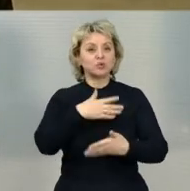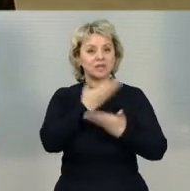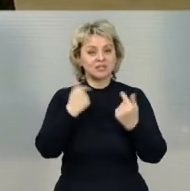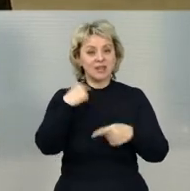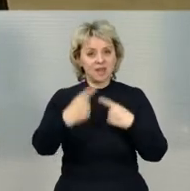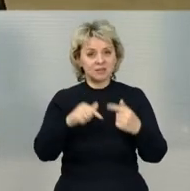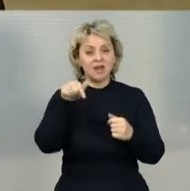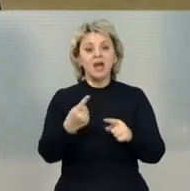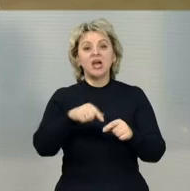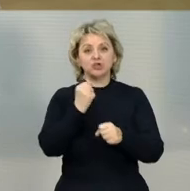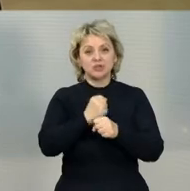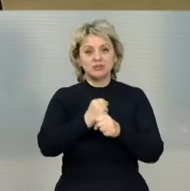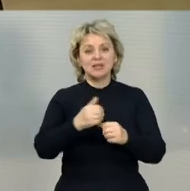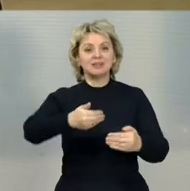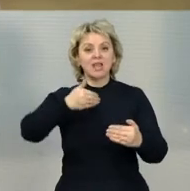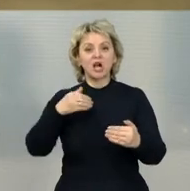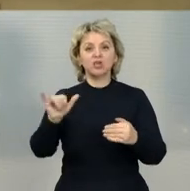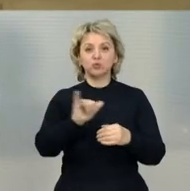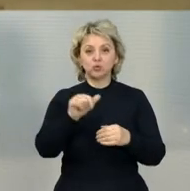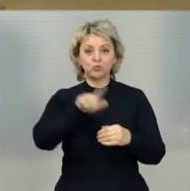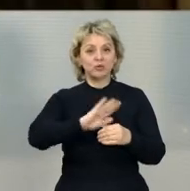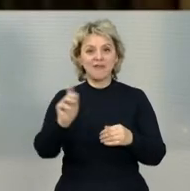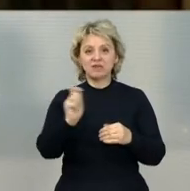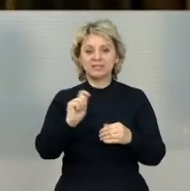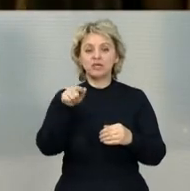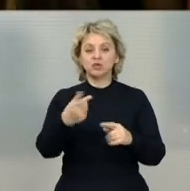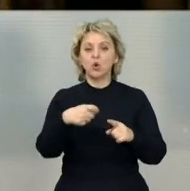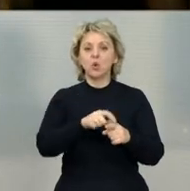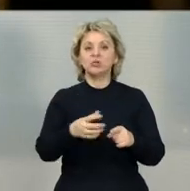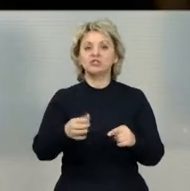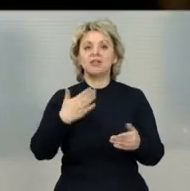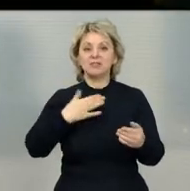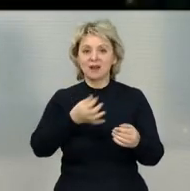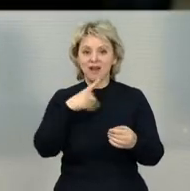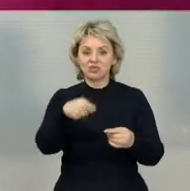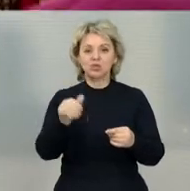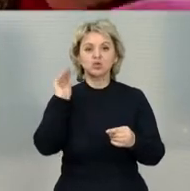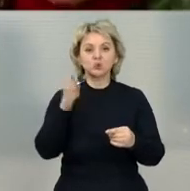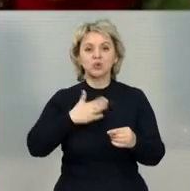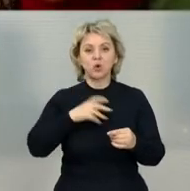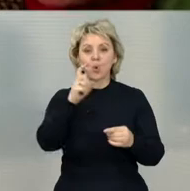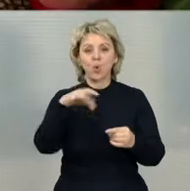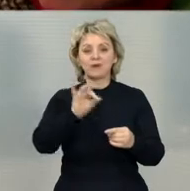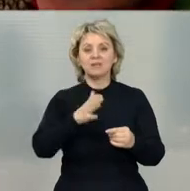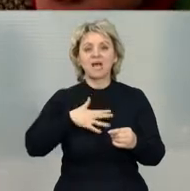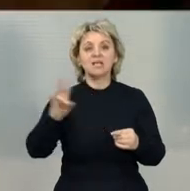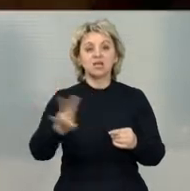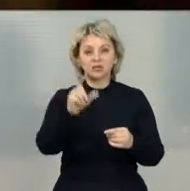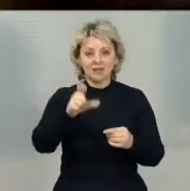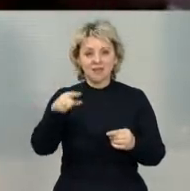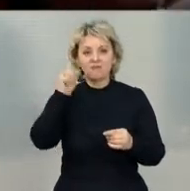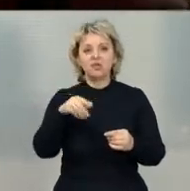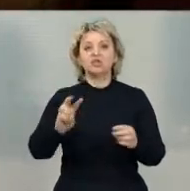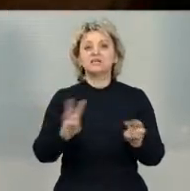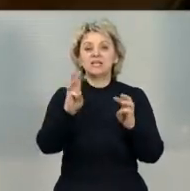такого, но они это делают накануне, в субботу, не в воскресенье. Очень нравится слушать хор наш. Христиане верят, что даже если